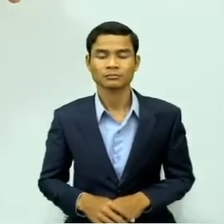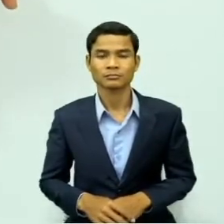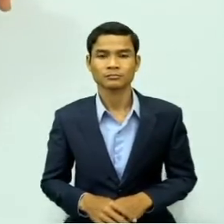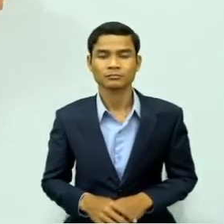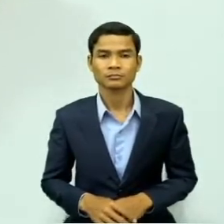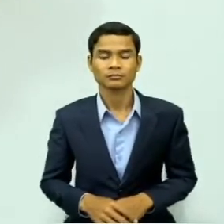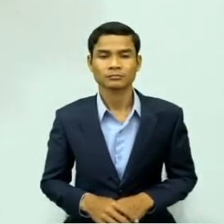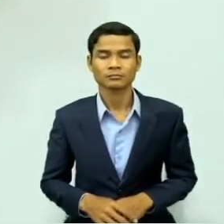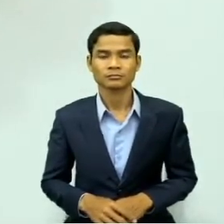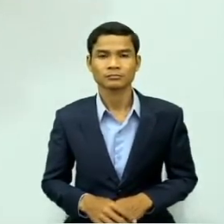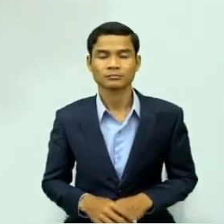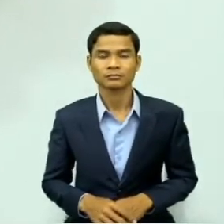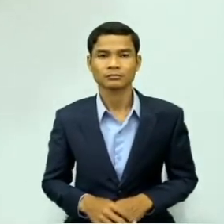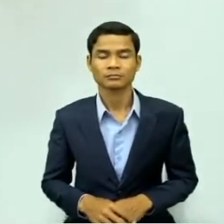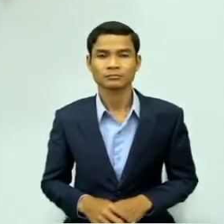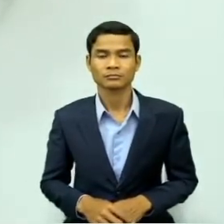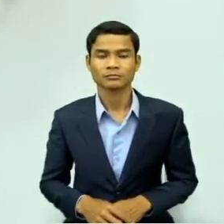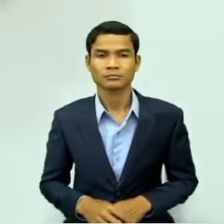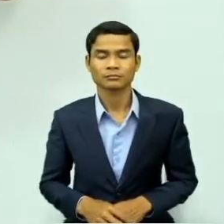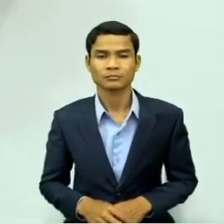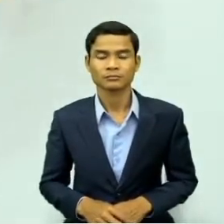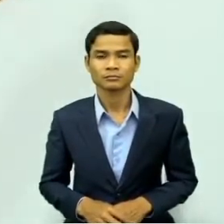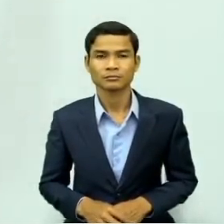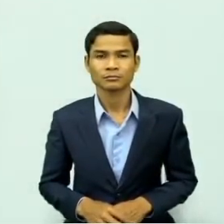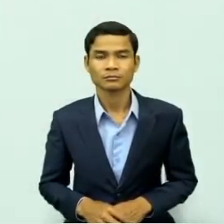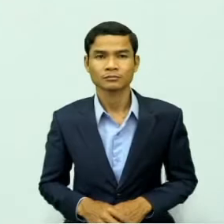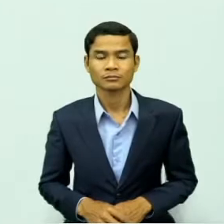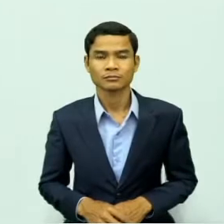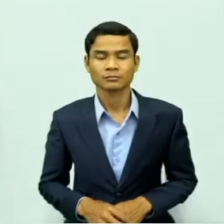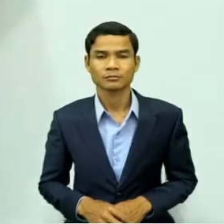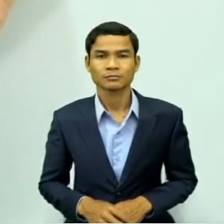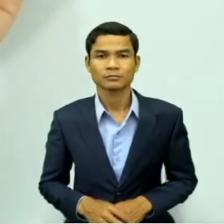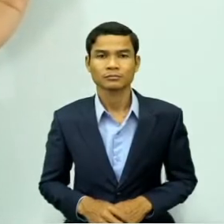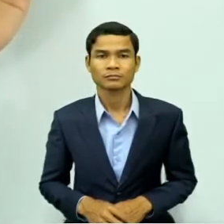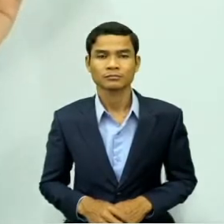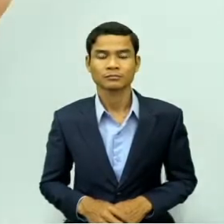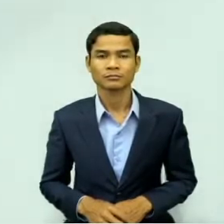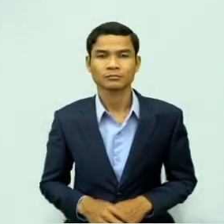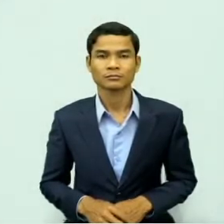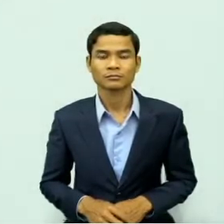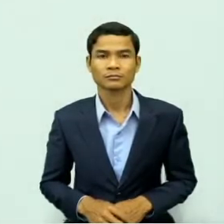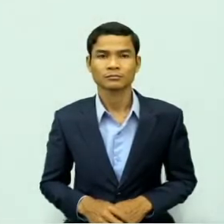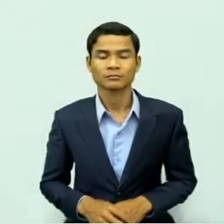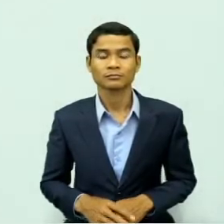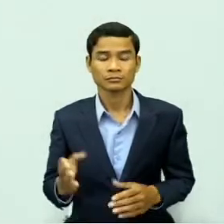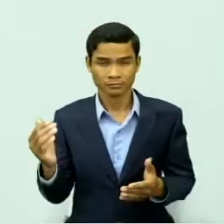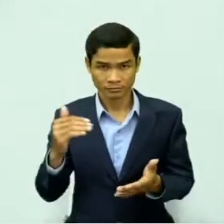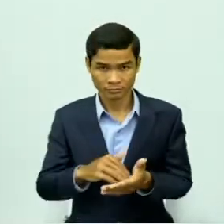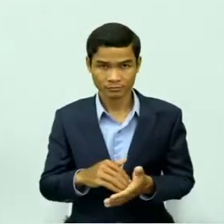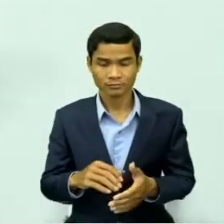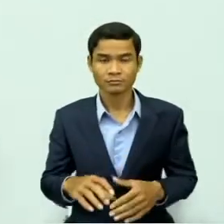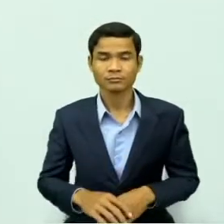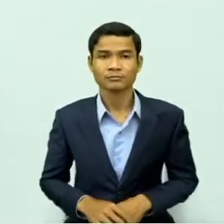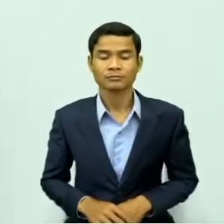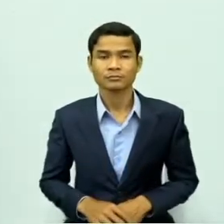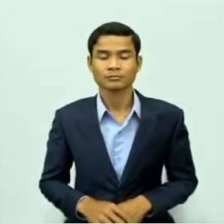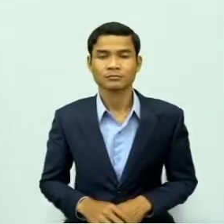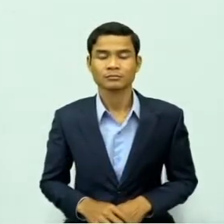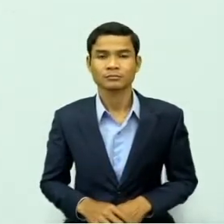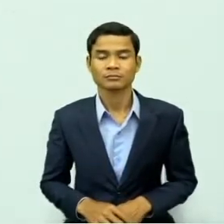Chà. Chà, mà đoàn tiệt ná.